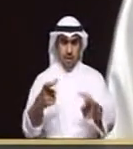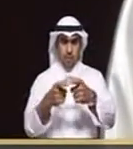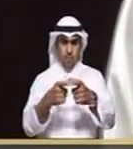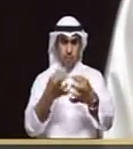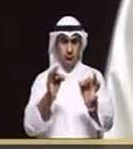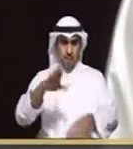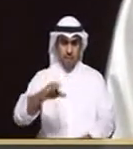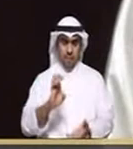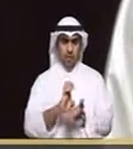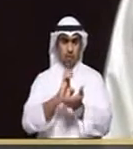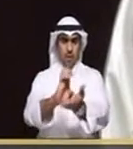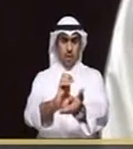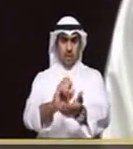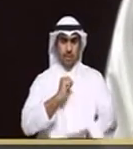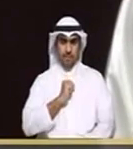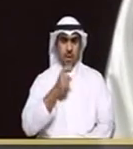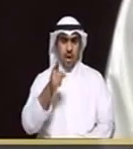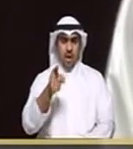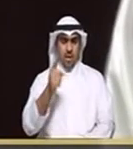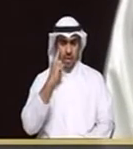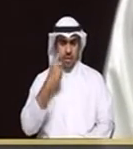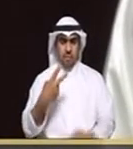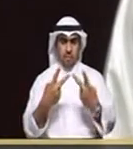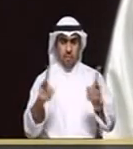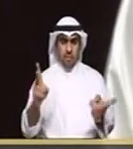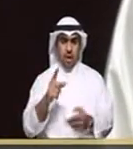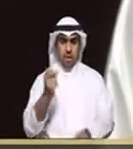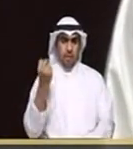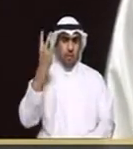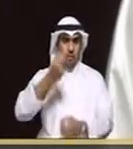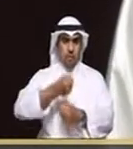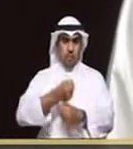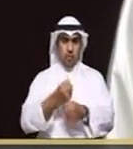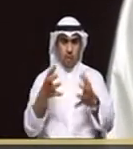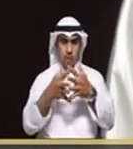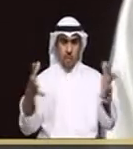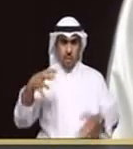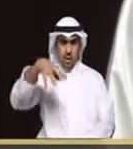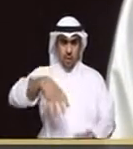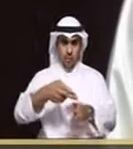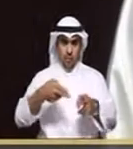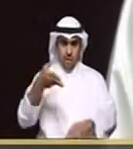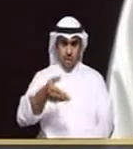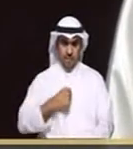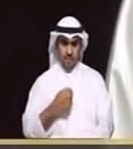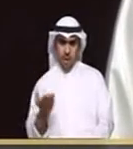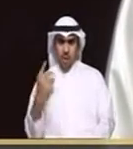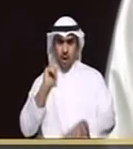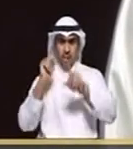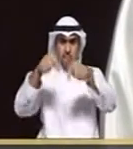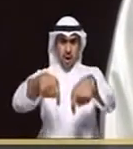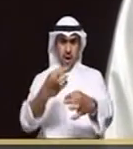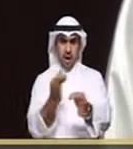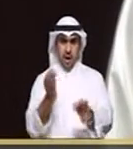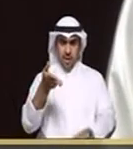الكبير الذي يعتبر أكبر مشروع نفذته الكويت في الحقبة الأخيرة،